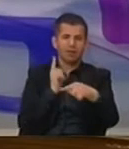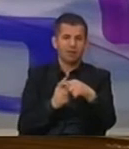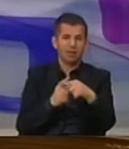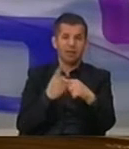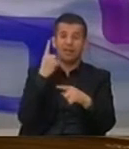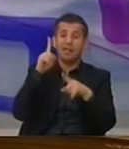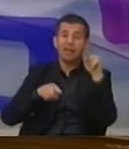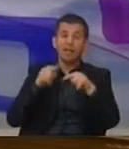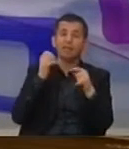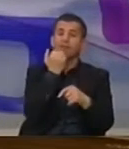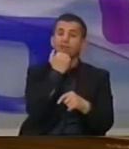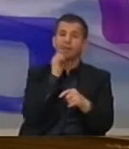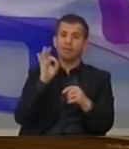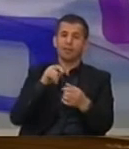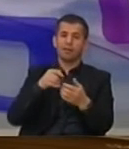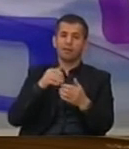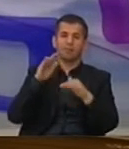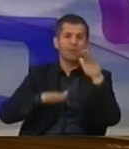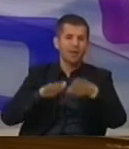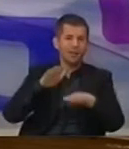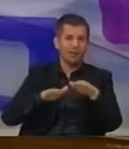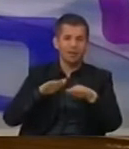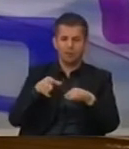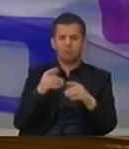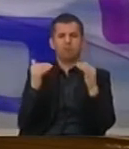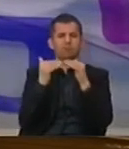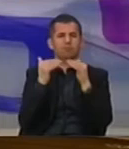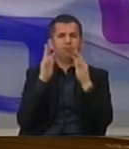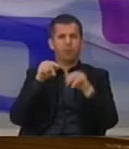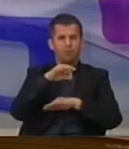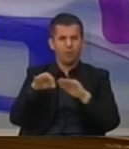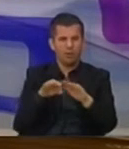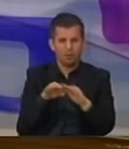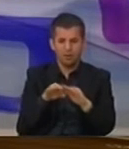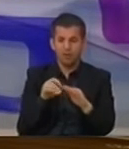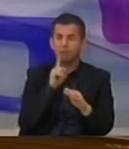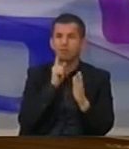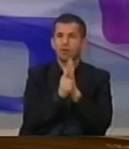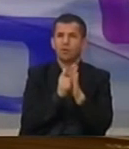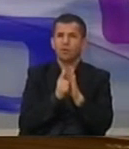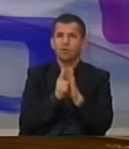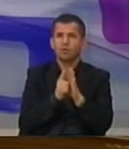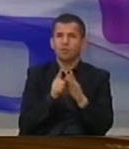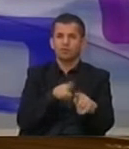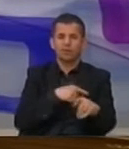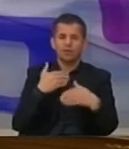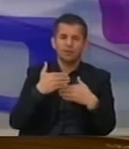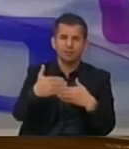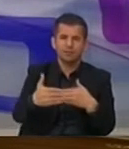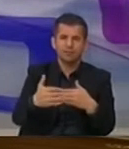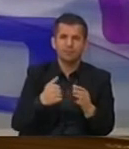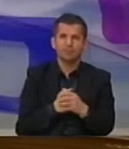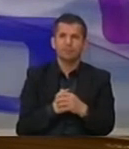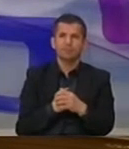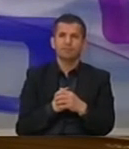litri është litër. Edhe kjo, konform kapacitetit, është një projekt i cili do të marrë një kohë më të gjatë, mirë